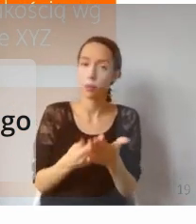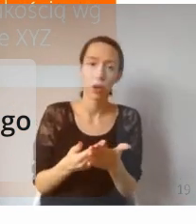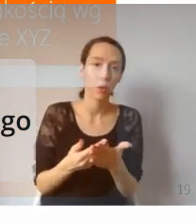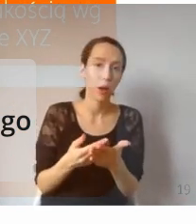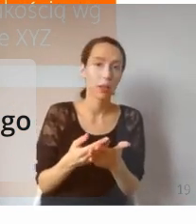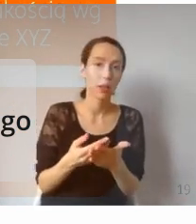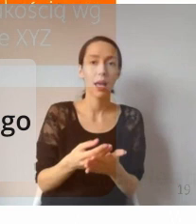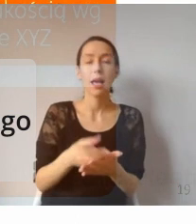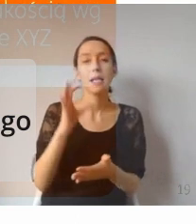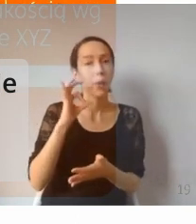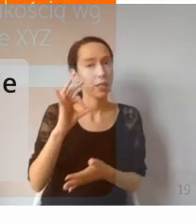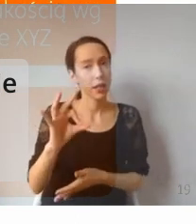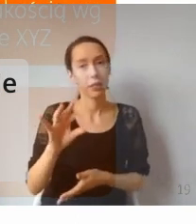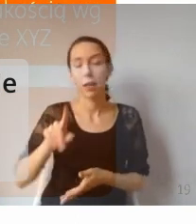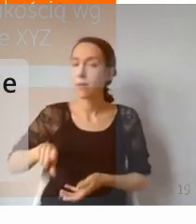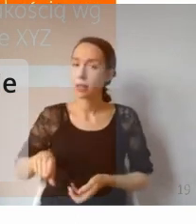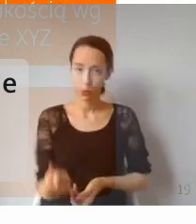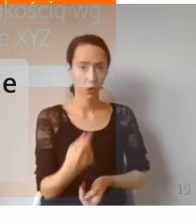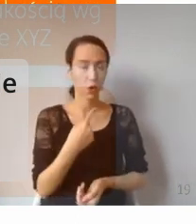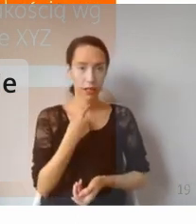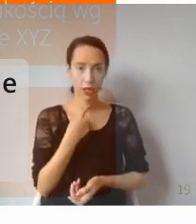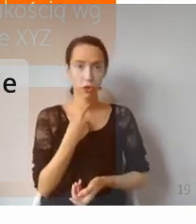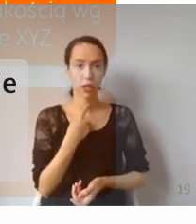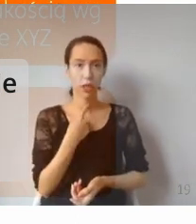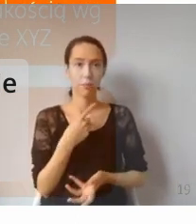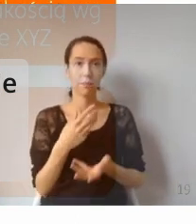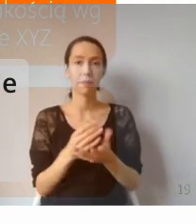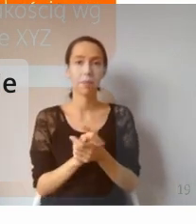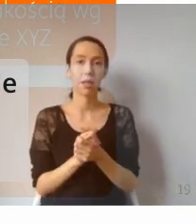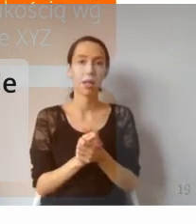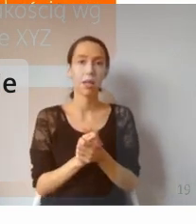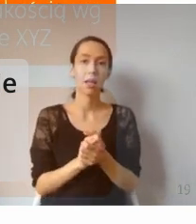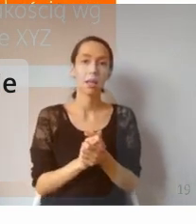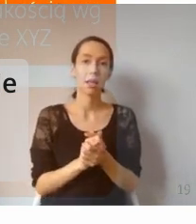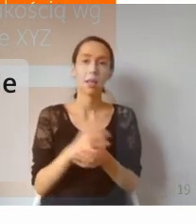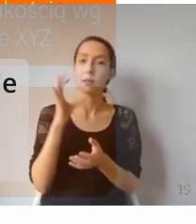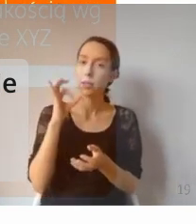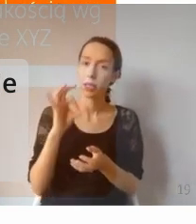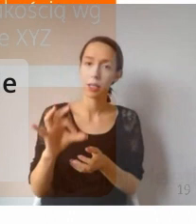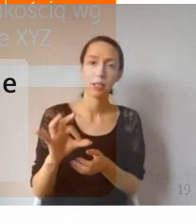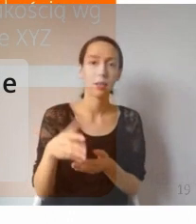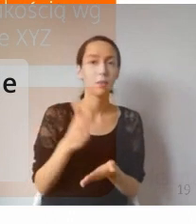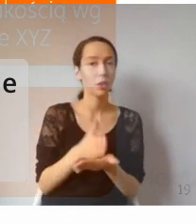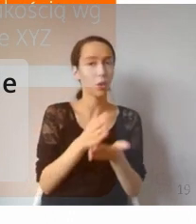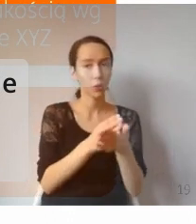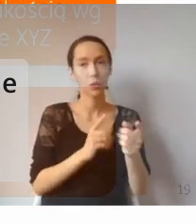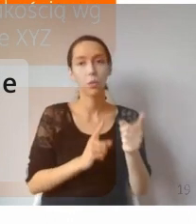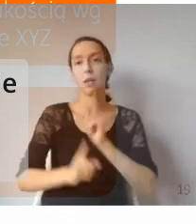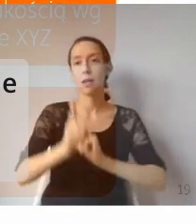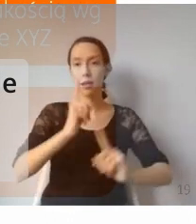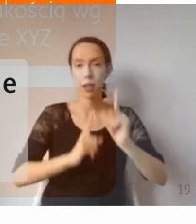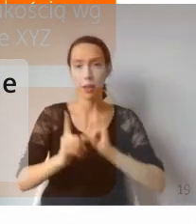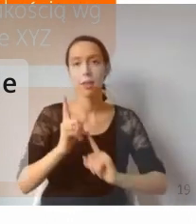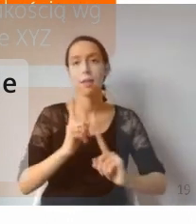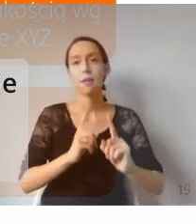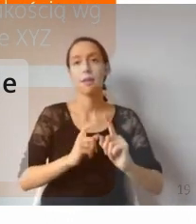firmie XYZ albo specjalista do spraw obsługi, nie wiem, klienta biznesowego w firmie